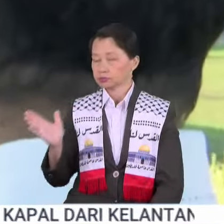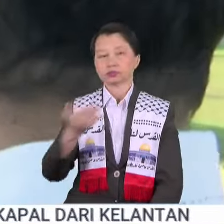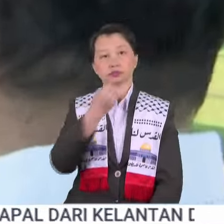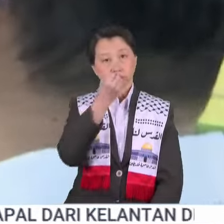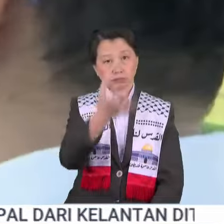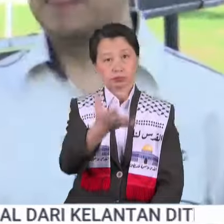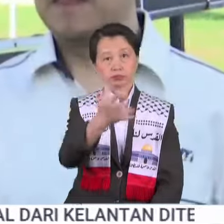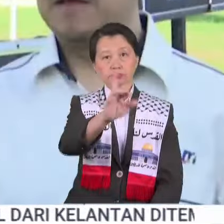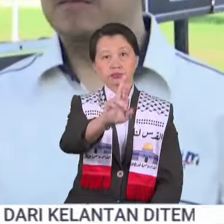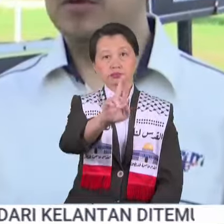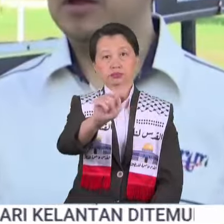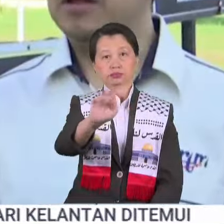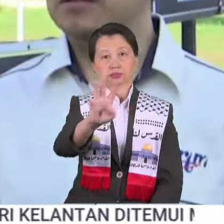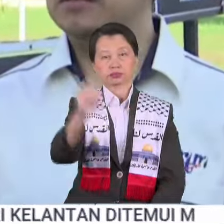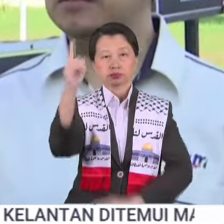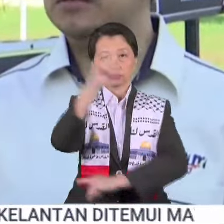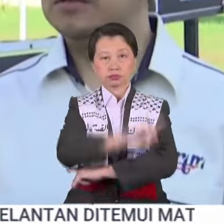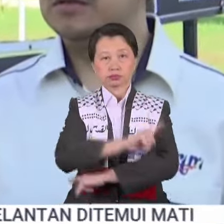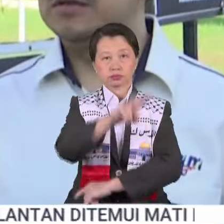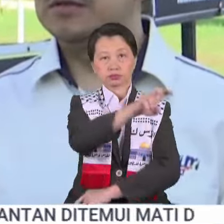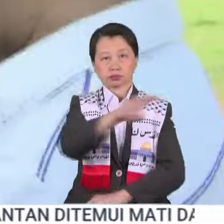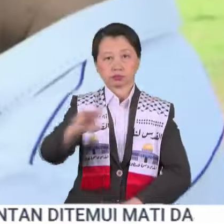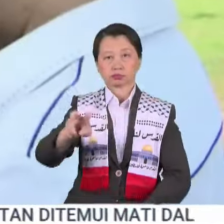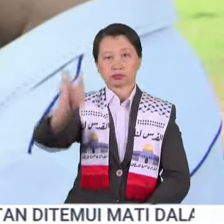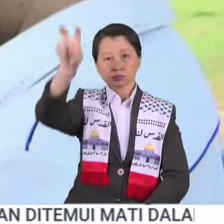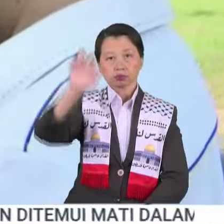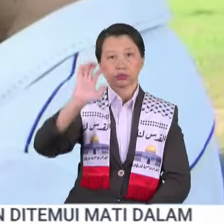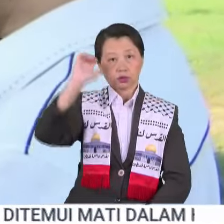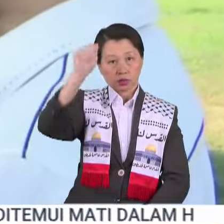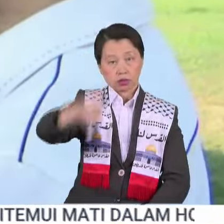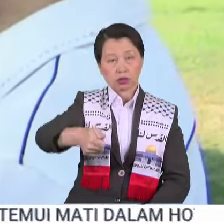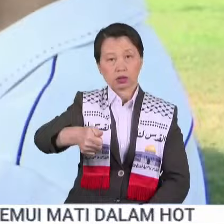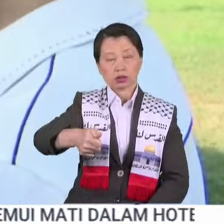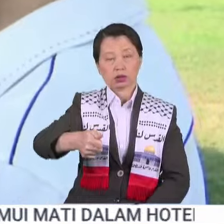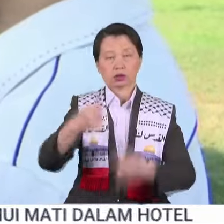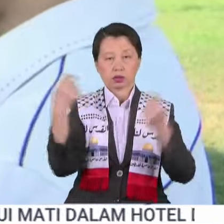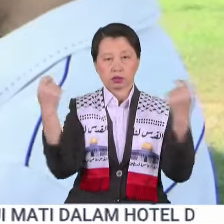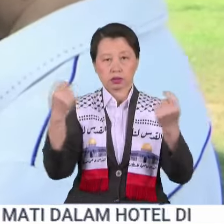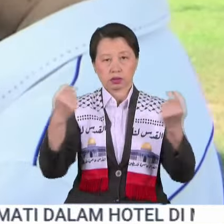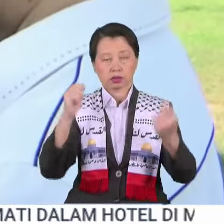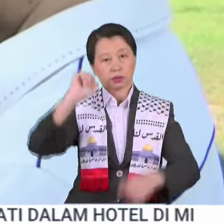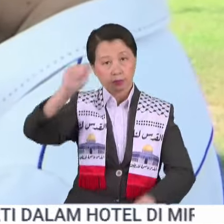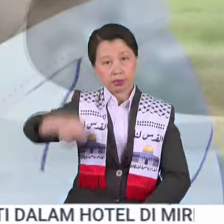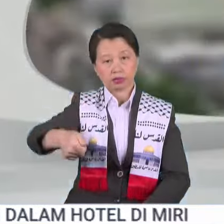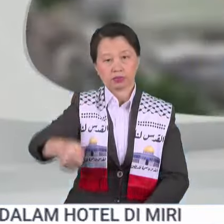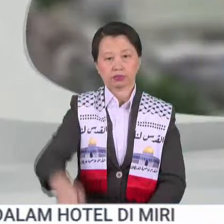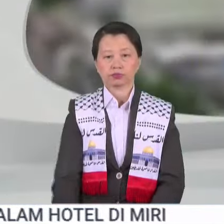bercakap kepada RTM sempena hari Isra' Mikraj yang akan disambut umat Islam esok.